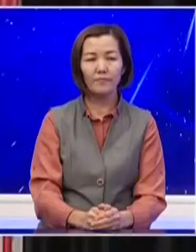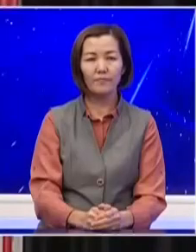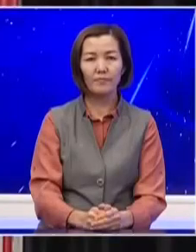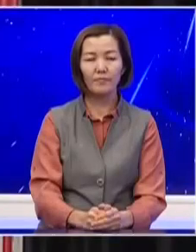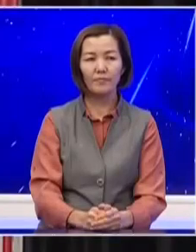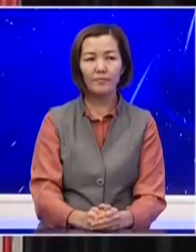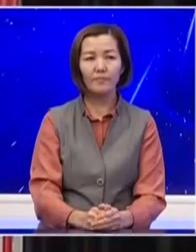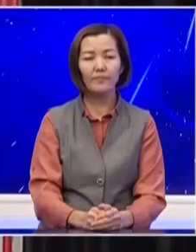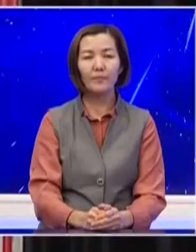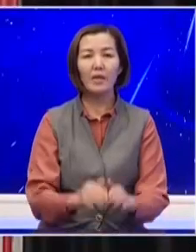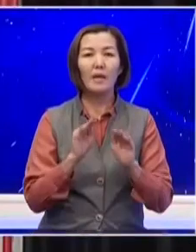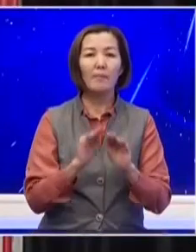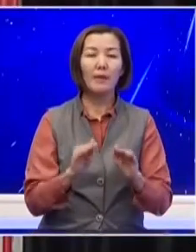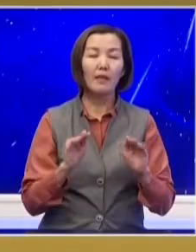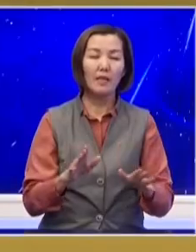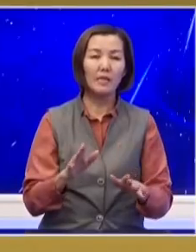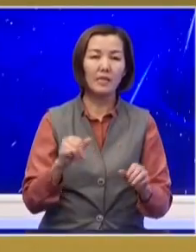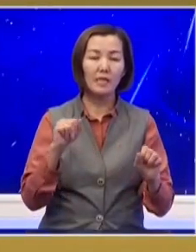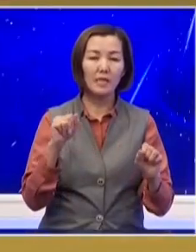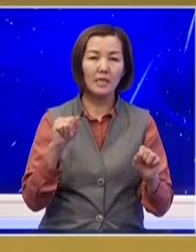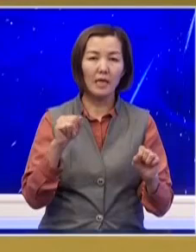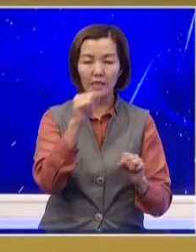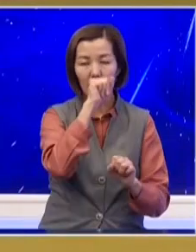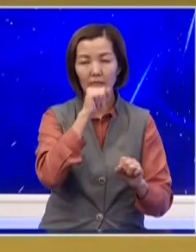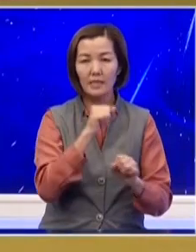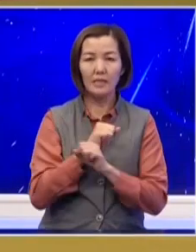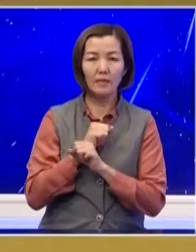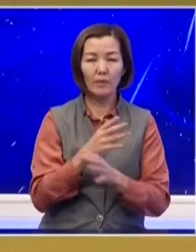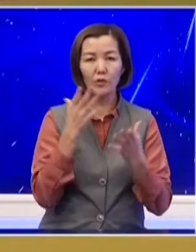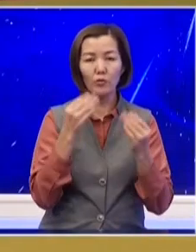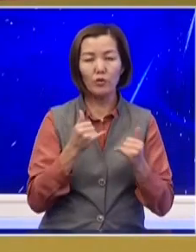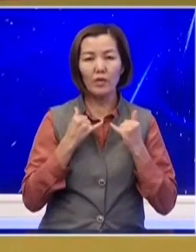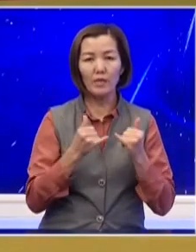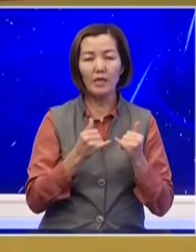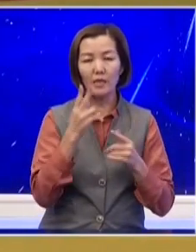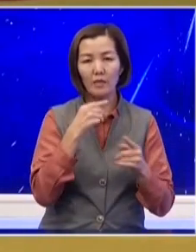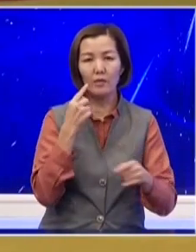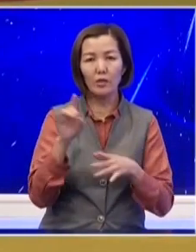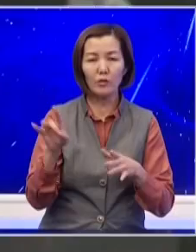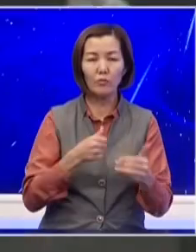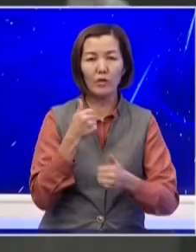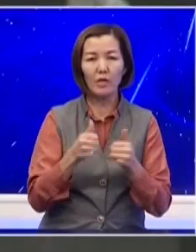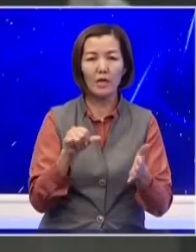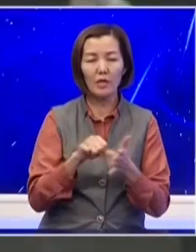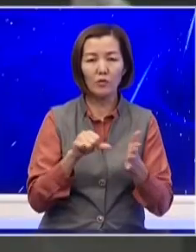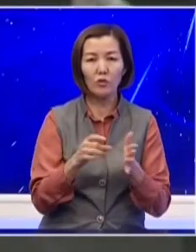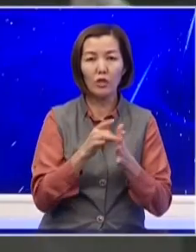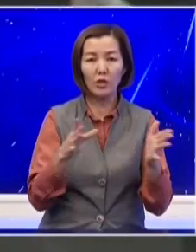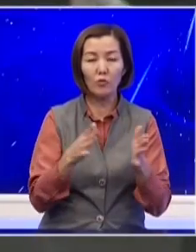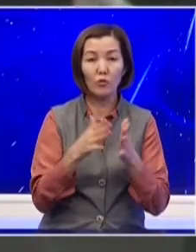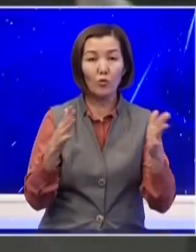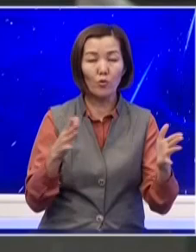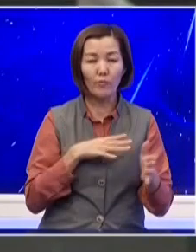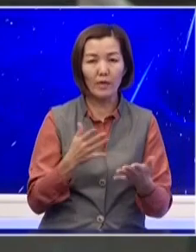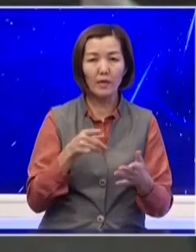Дзюдошылар бәсекесі балалардың қысқа демалыс күндеріне арналған республикалық дәстүрлі турнир болып есептеледі. Биыл қатысушылардың саны рекордтық көрсеткішке жетіп